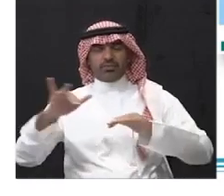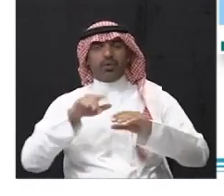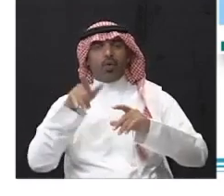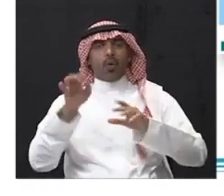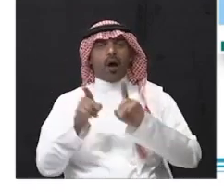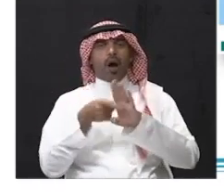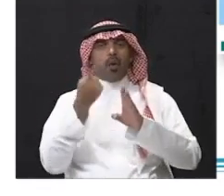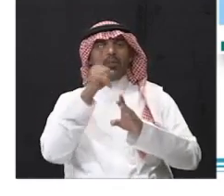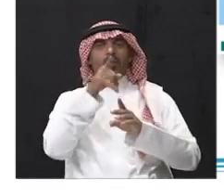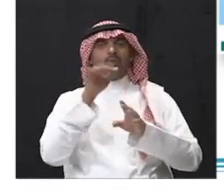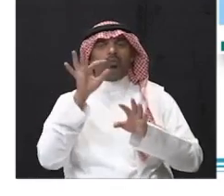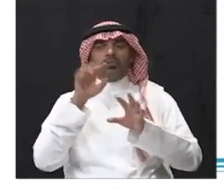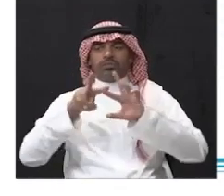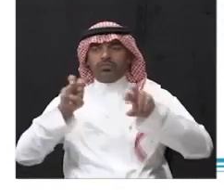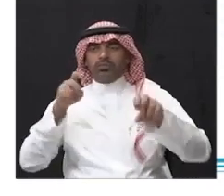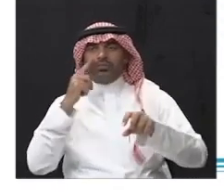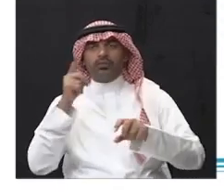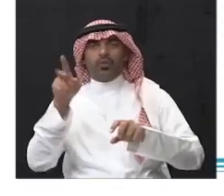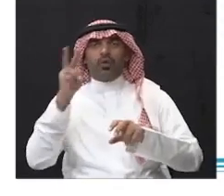في عهده.